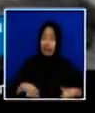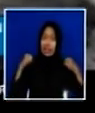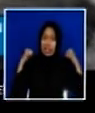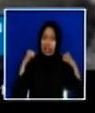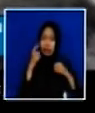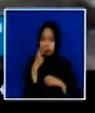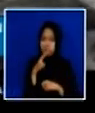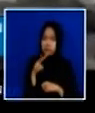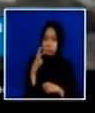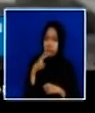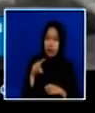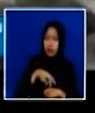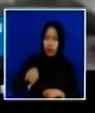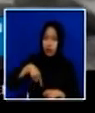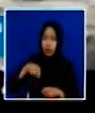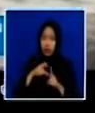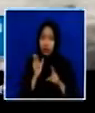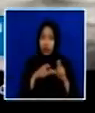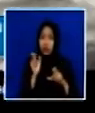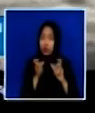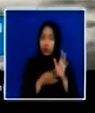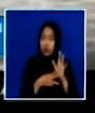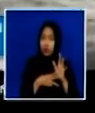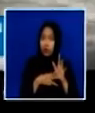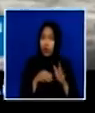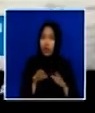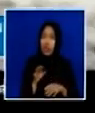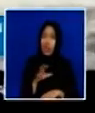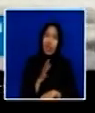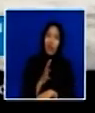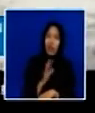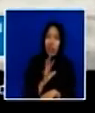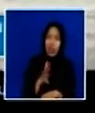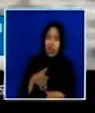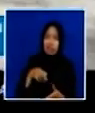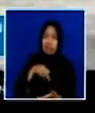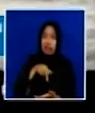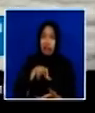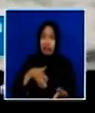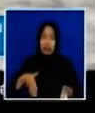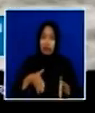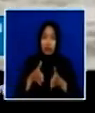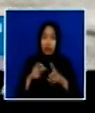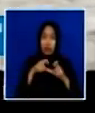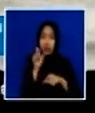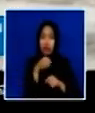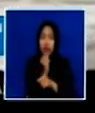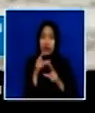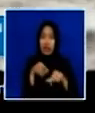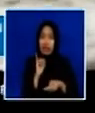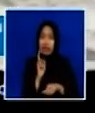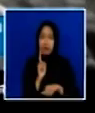gondeli Desa setempat mereka tidak berani menyeberangi Sungai karena khawatir terseret banjir lahar dingin yang mengalir deras